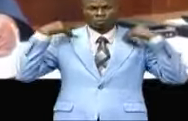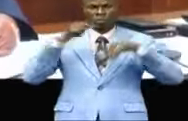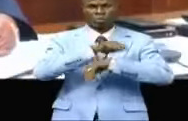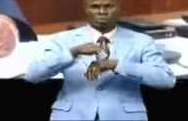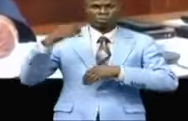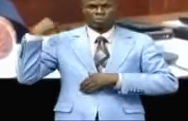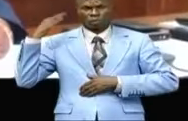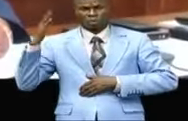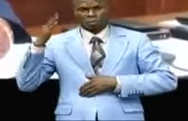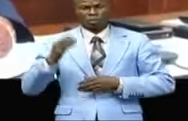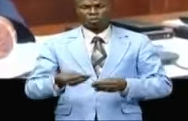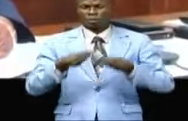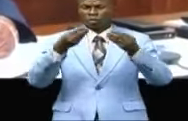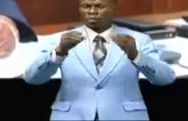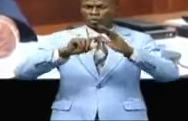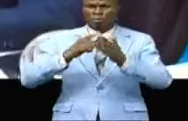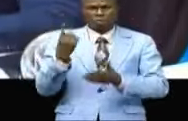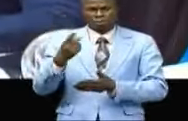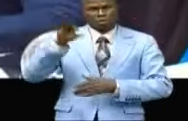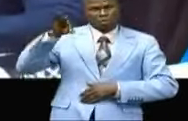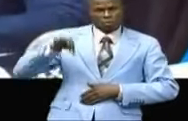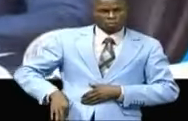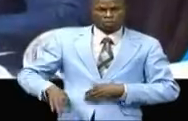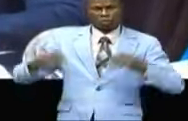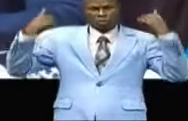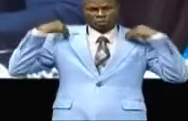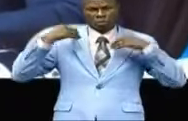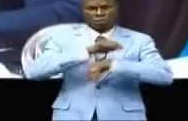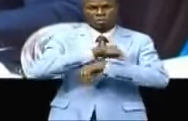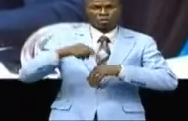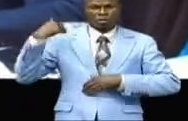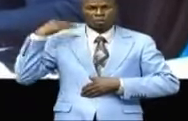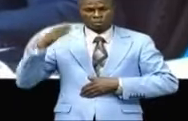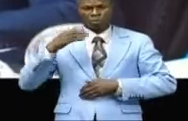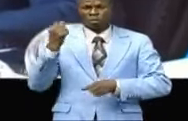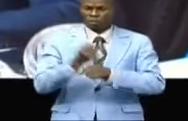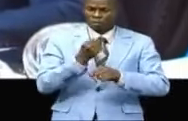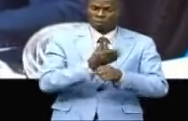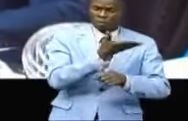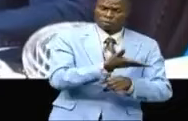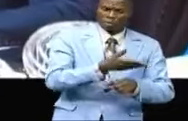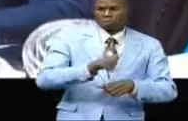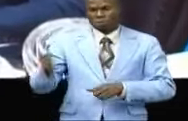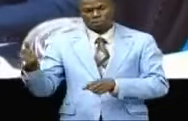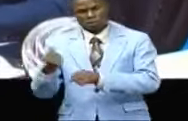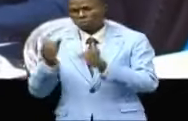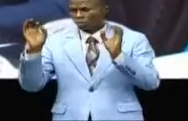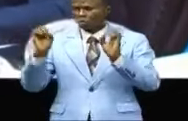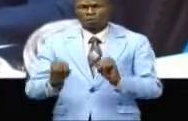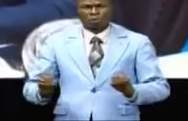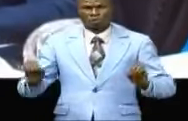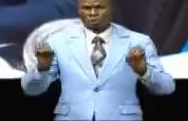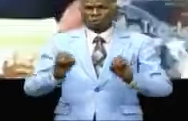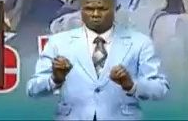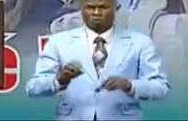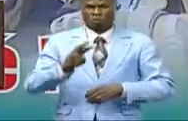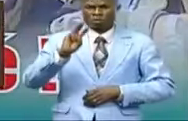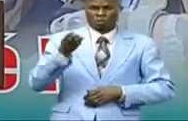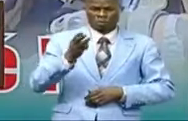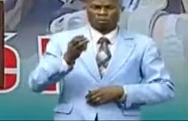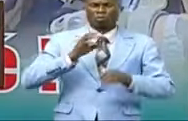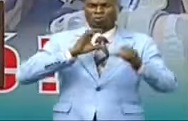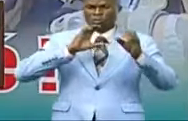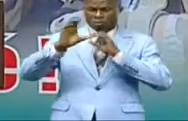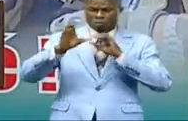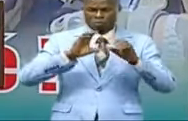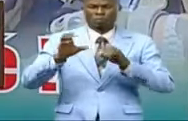devant fixer une fois pour toutes les avantages de mandataire actifs et non actifs. Troisième point de la